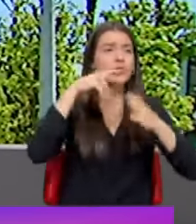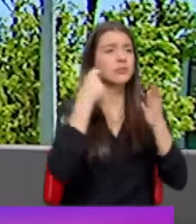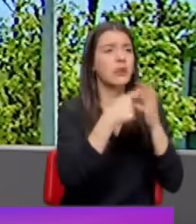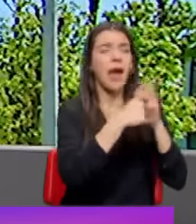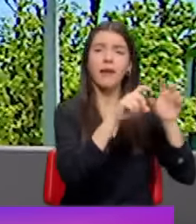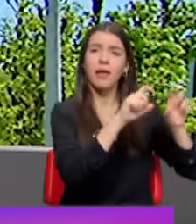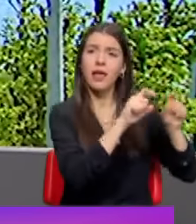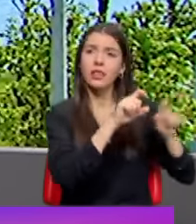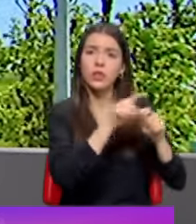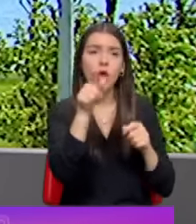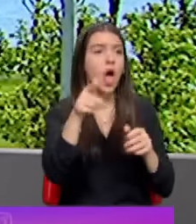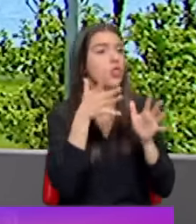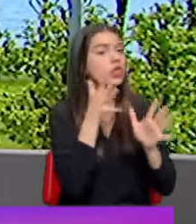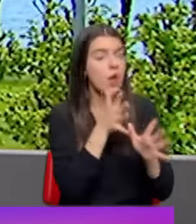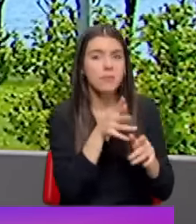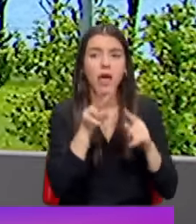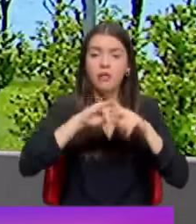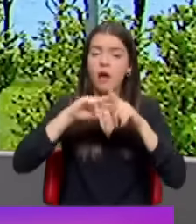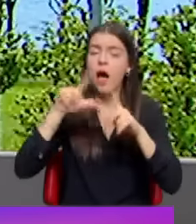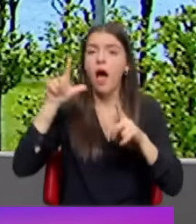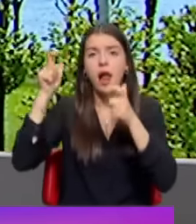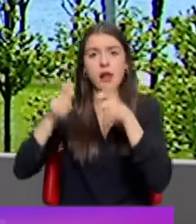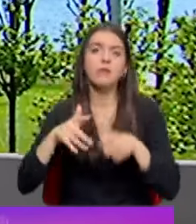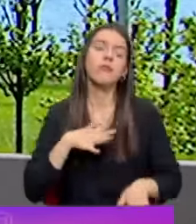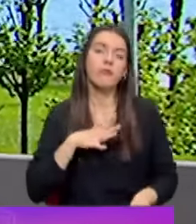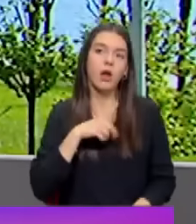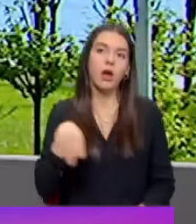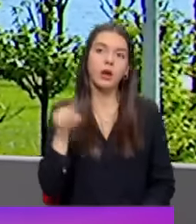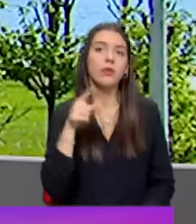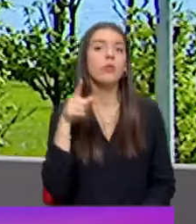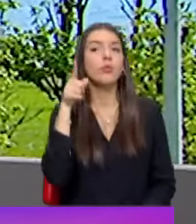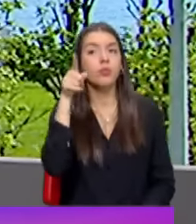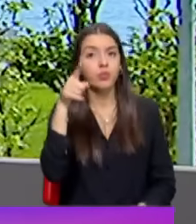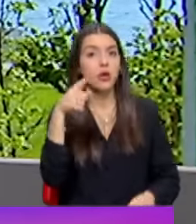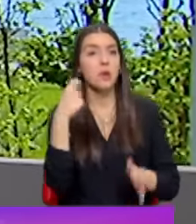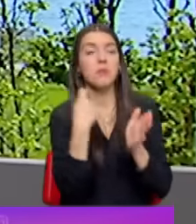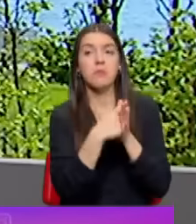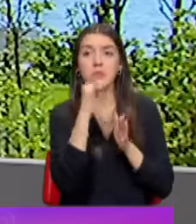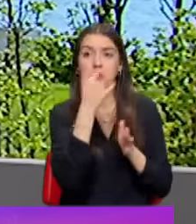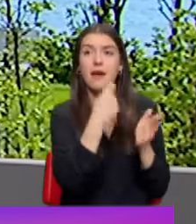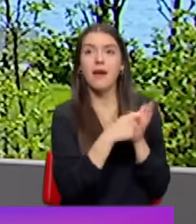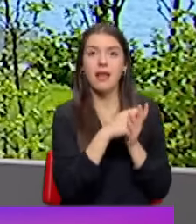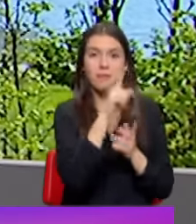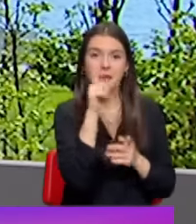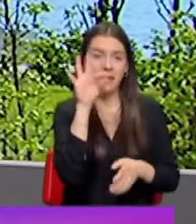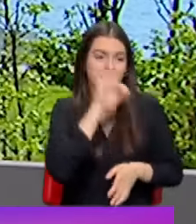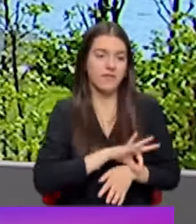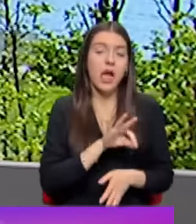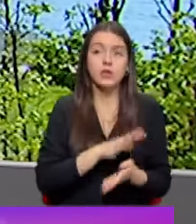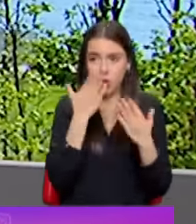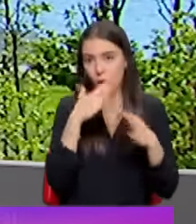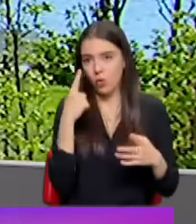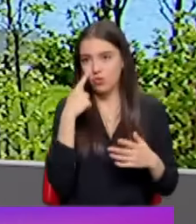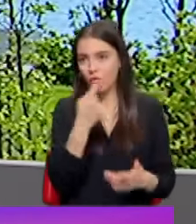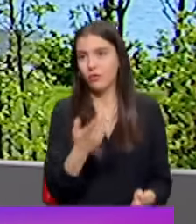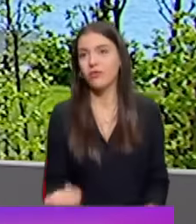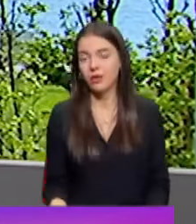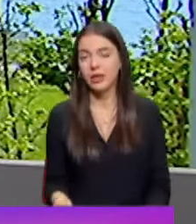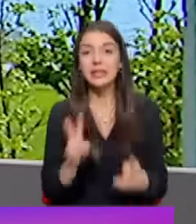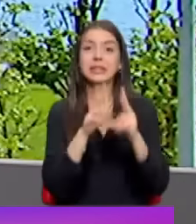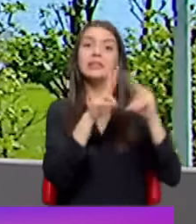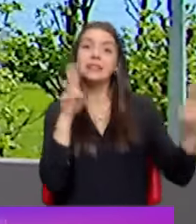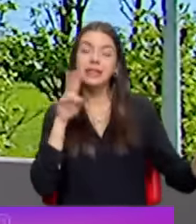toptancıda, halcide diyor Emel Tüfekçibaşı. Yahu bu marketlerin peşine düştük de bir fayda görmedik ya. Şimdi sıra